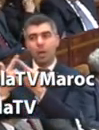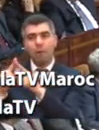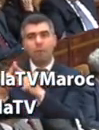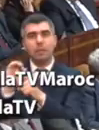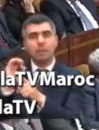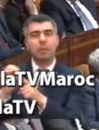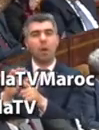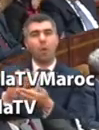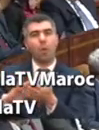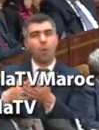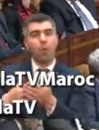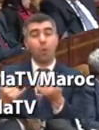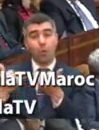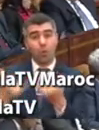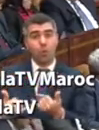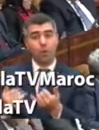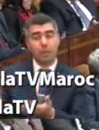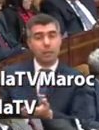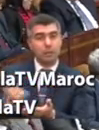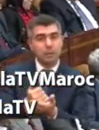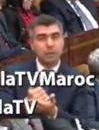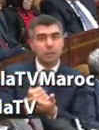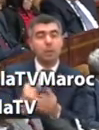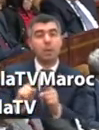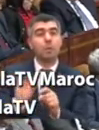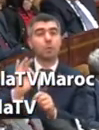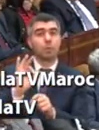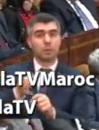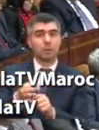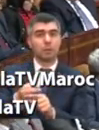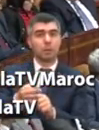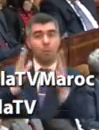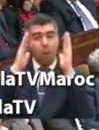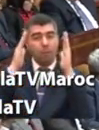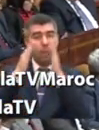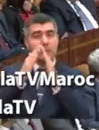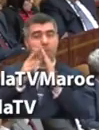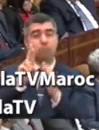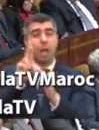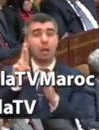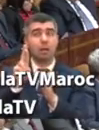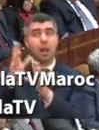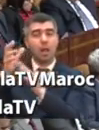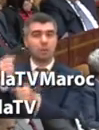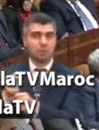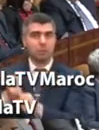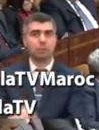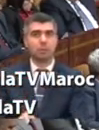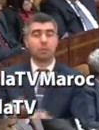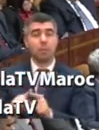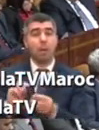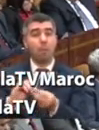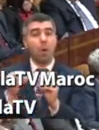بينا، واليوم خديناها عن جدارة في عهد محمد الخامس رحمه الله. لهذا السيد الوزير حلوا لنا